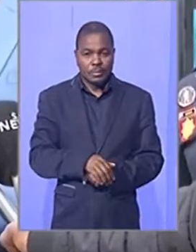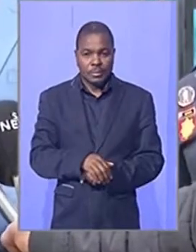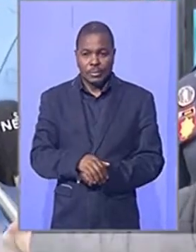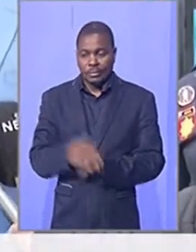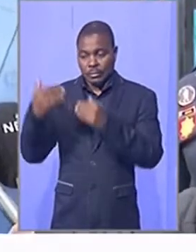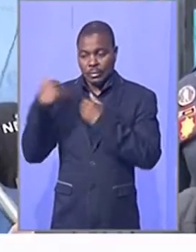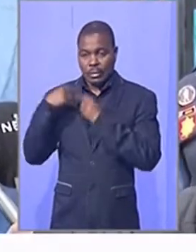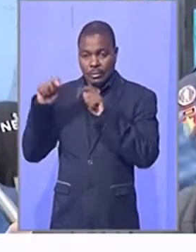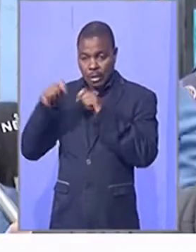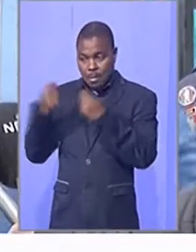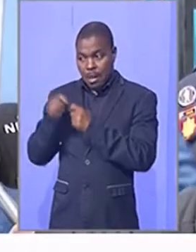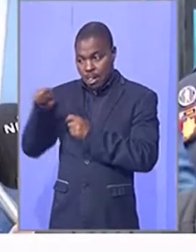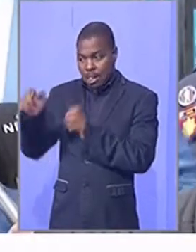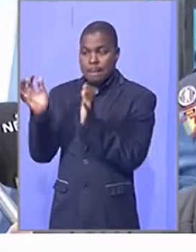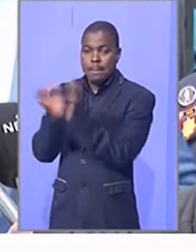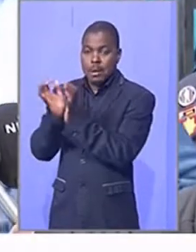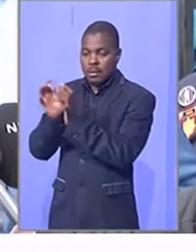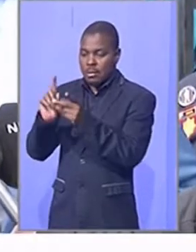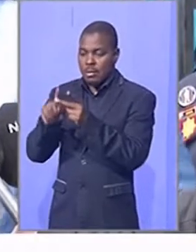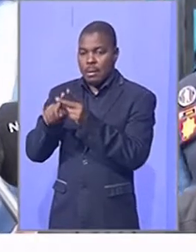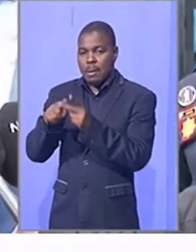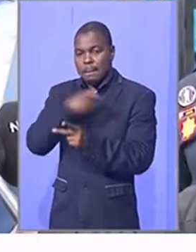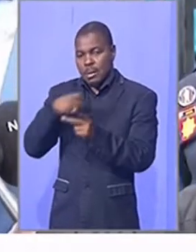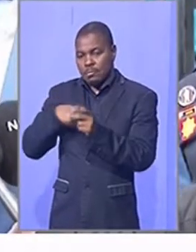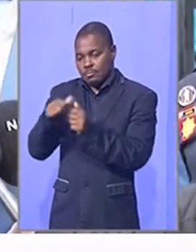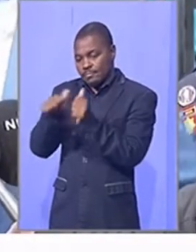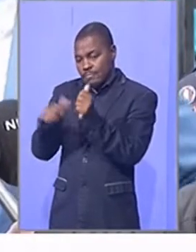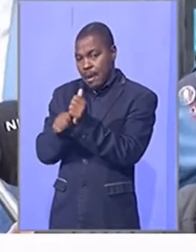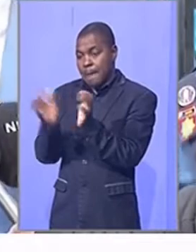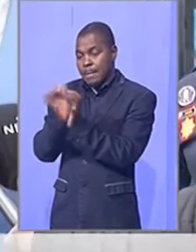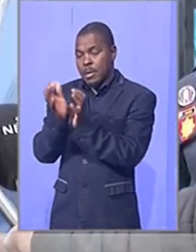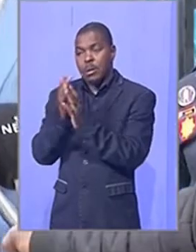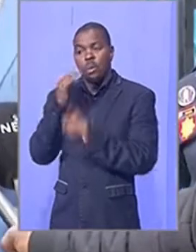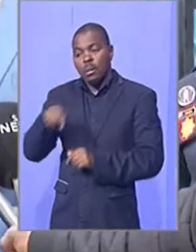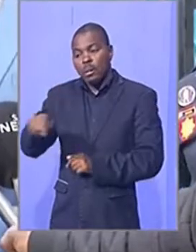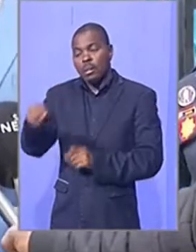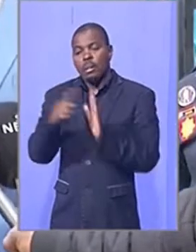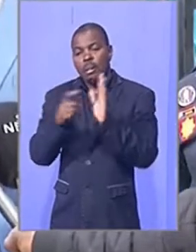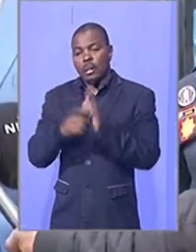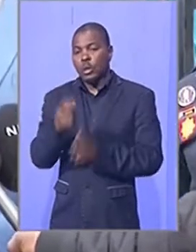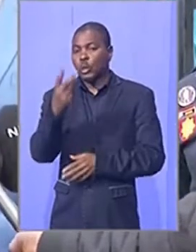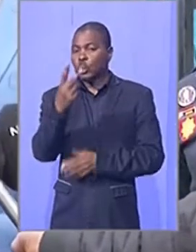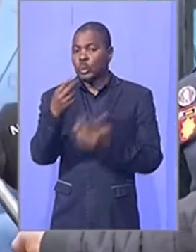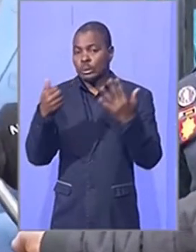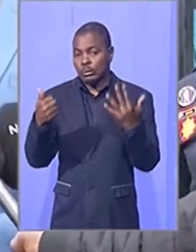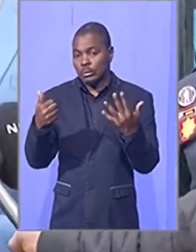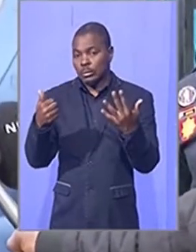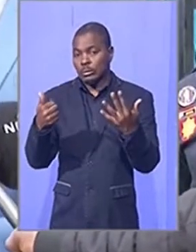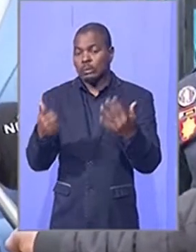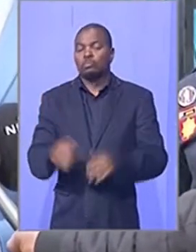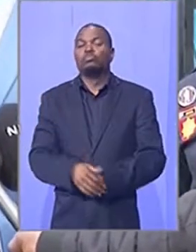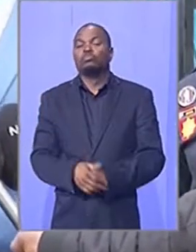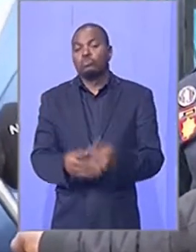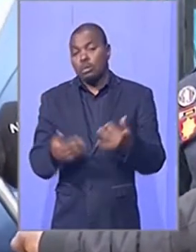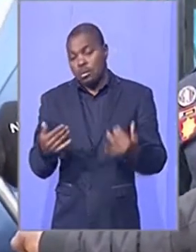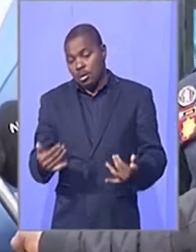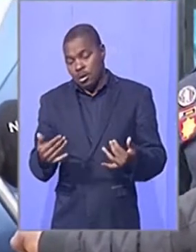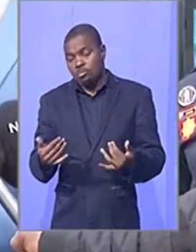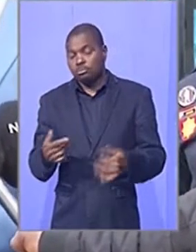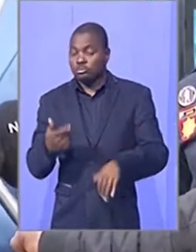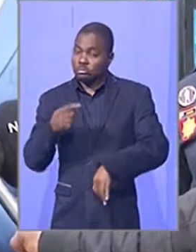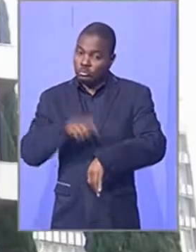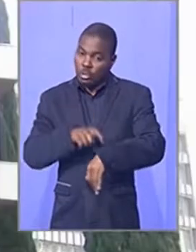team le deputy president ka di 26 me jwale nako le ona